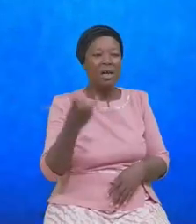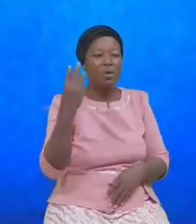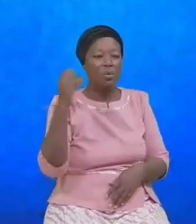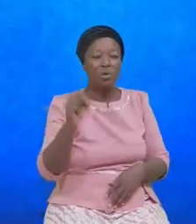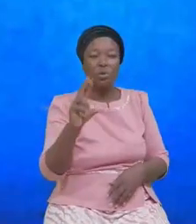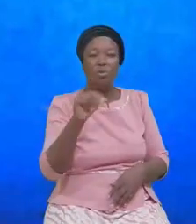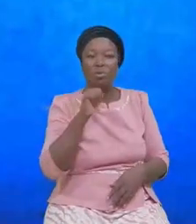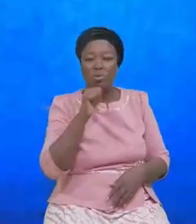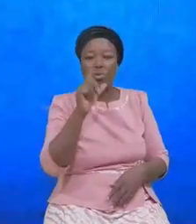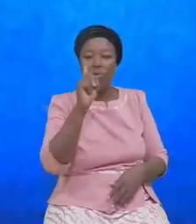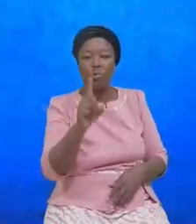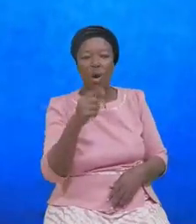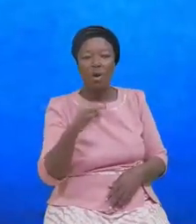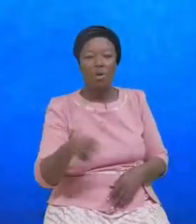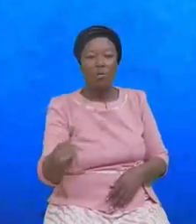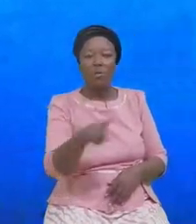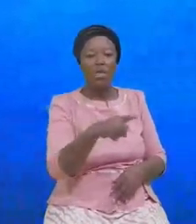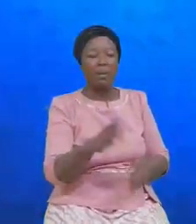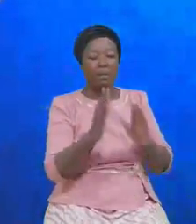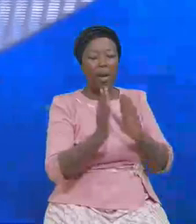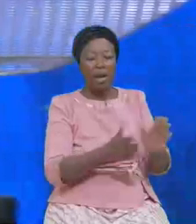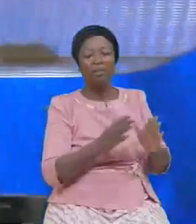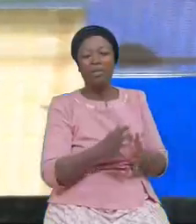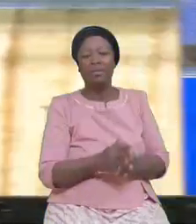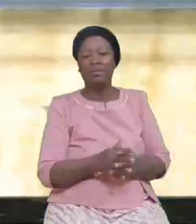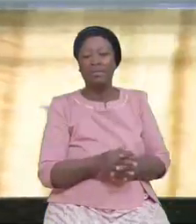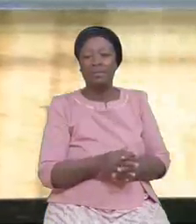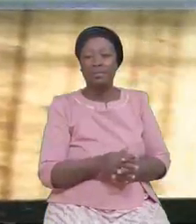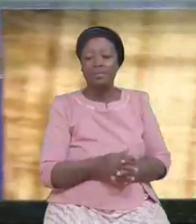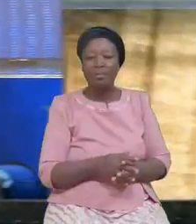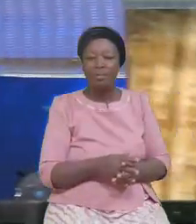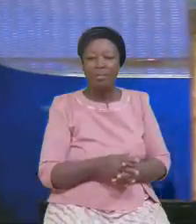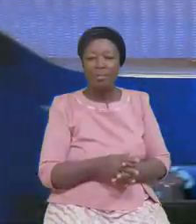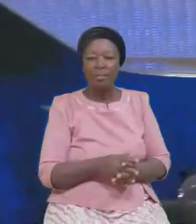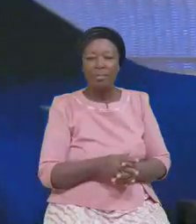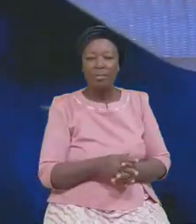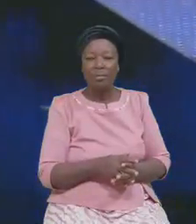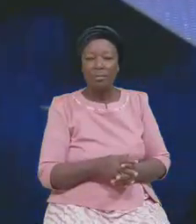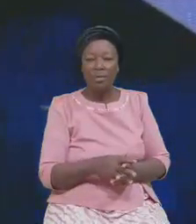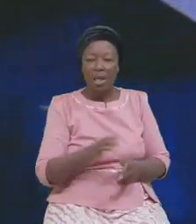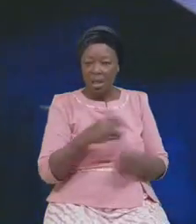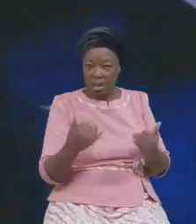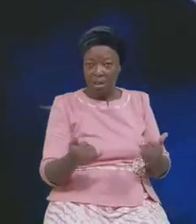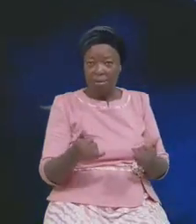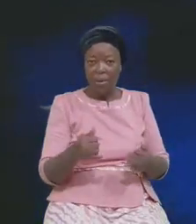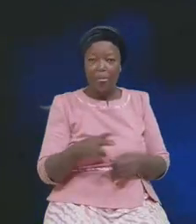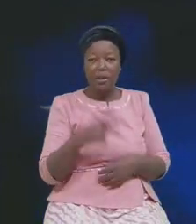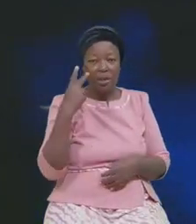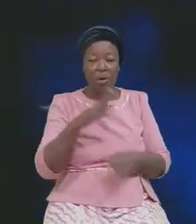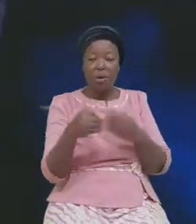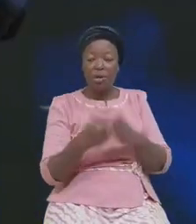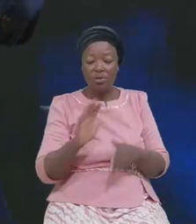un seul. Déjà, c'est déjà produit pour les enfants d'Israël. Et ils sont partis